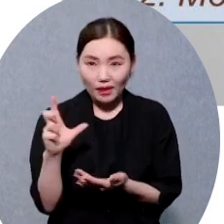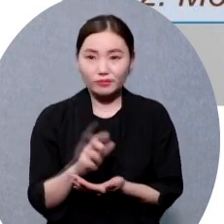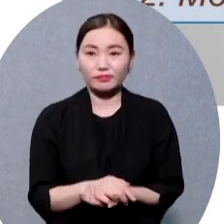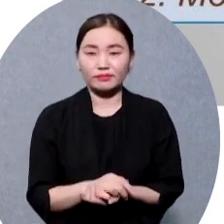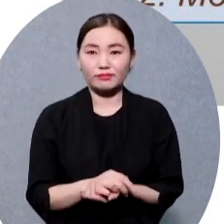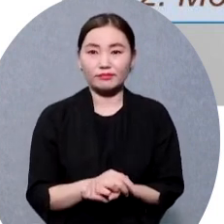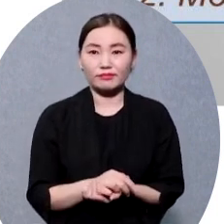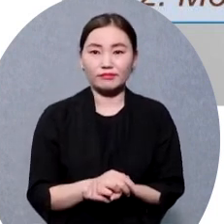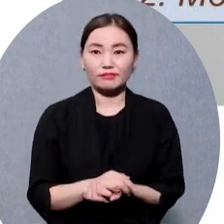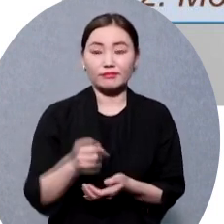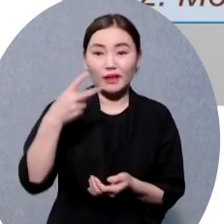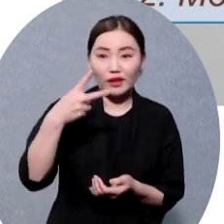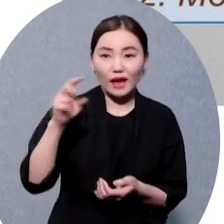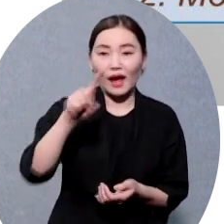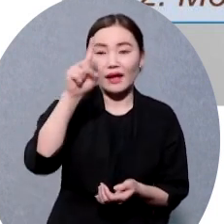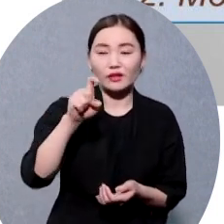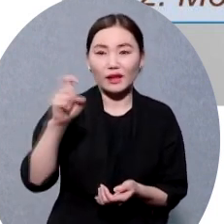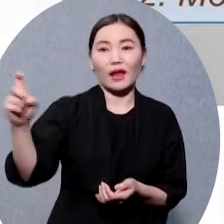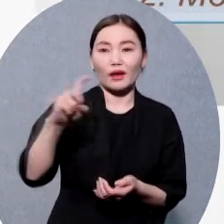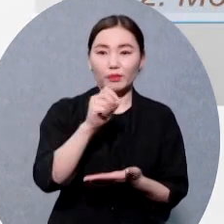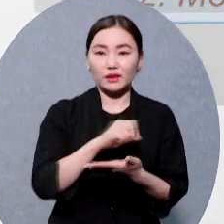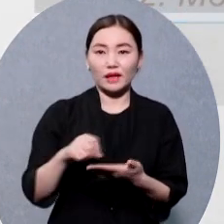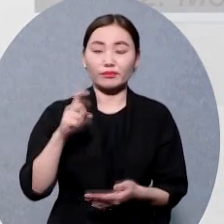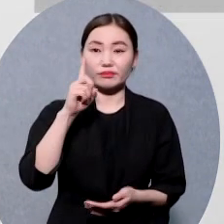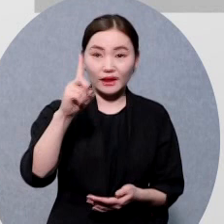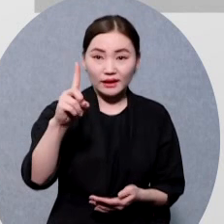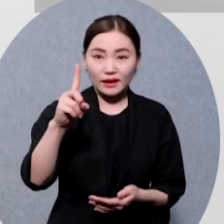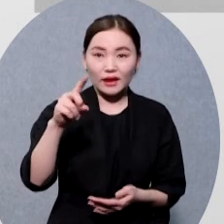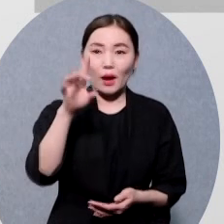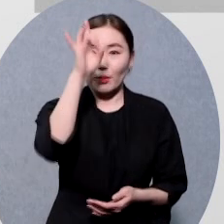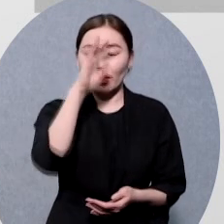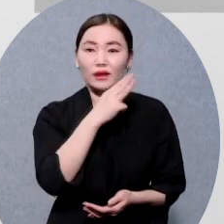гэдгийг энэ мэдээлэлээс олж харна гэсэн. За ингээд хариулаарай.